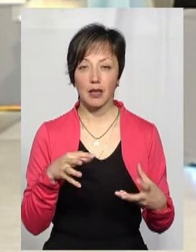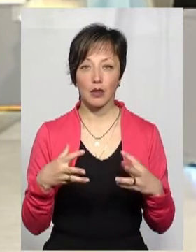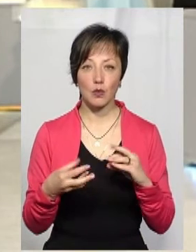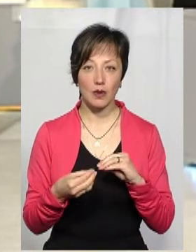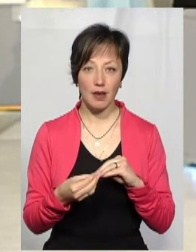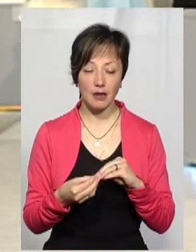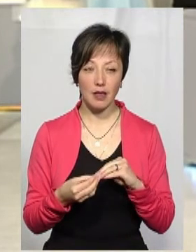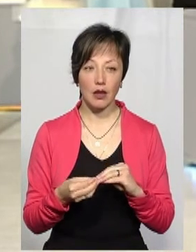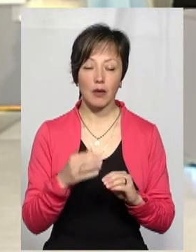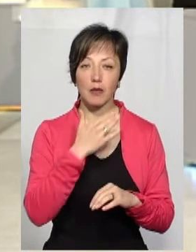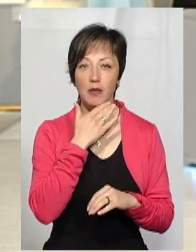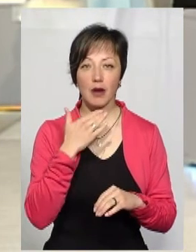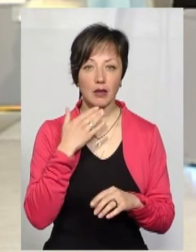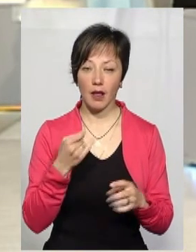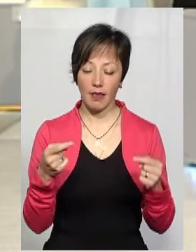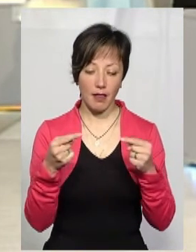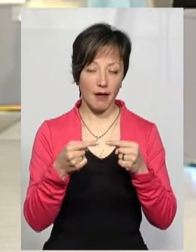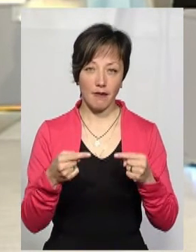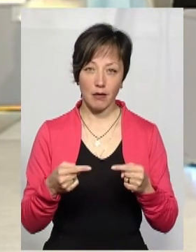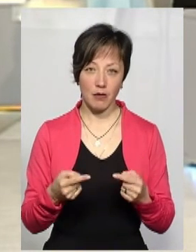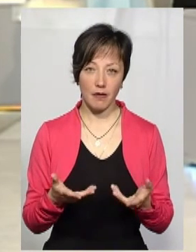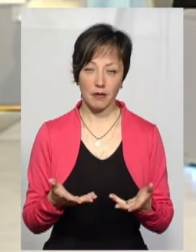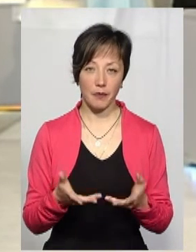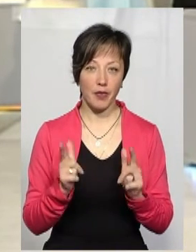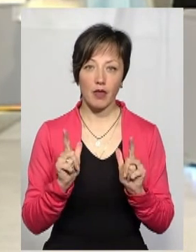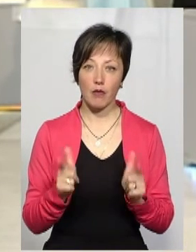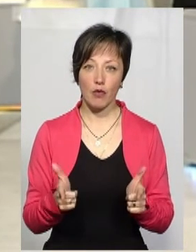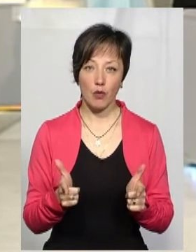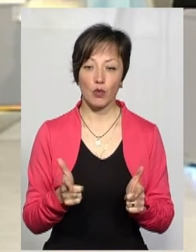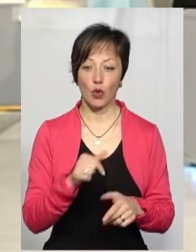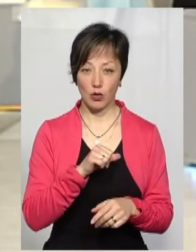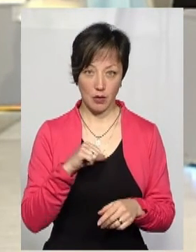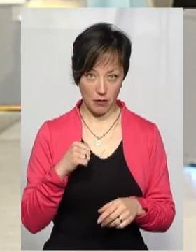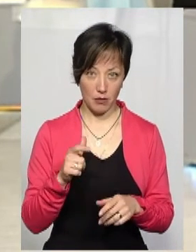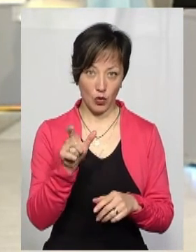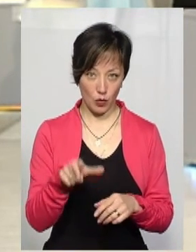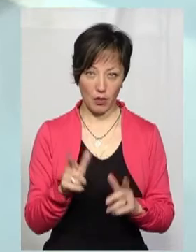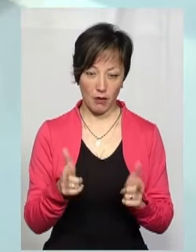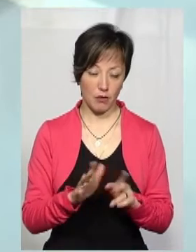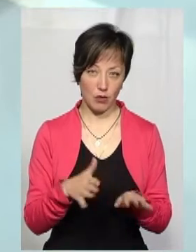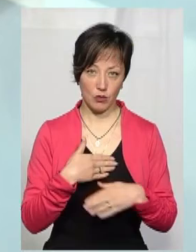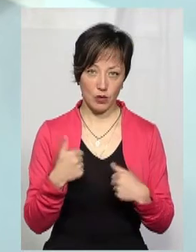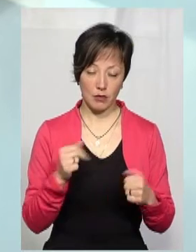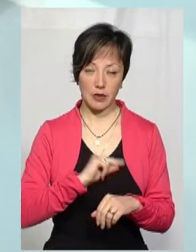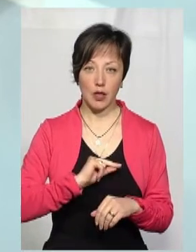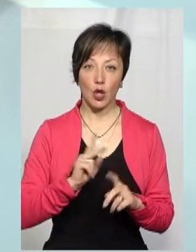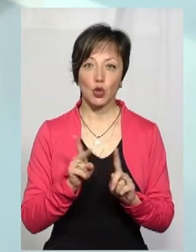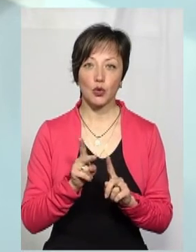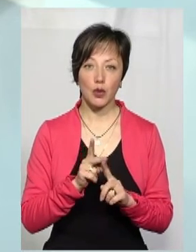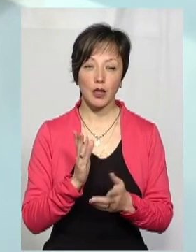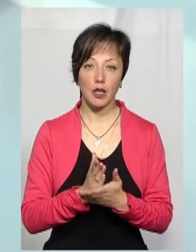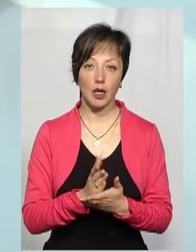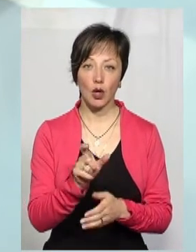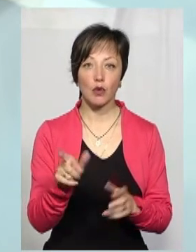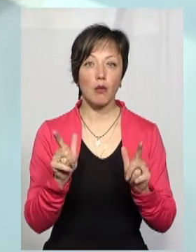результати. Дуже багато не відповідає, ну, не погоджується само собою, це перший варіант, люди не хочуть. Другий варіант